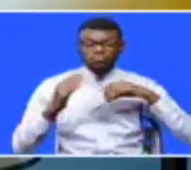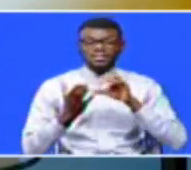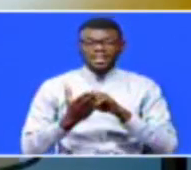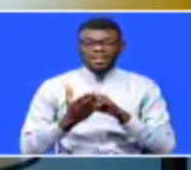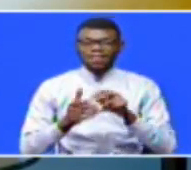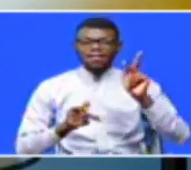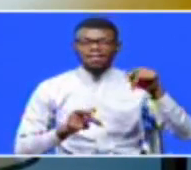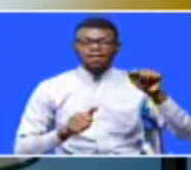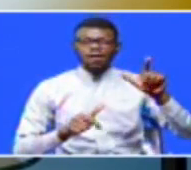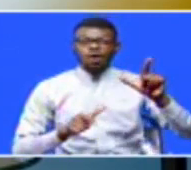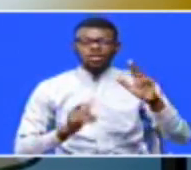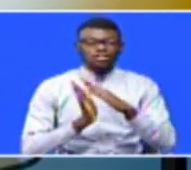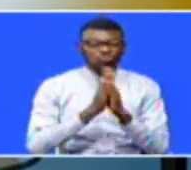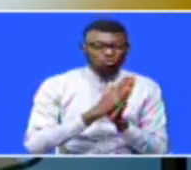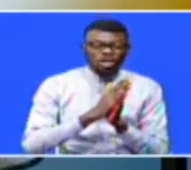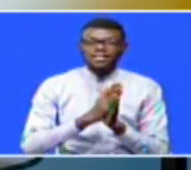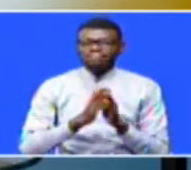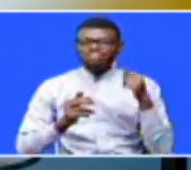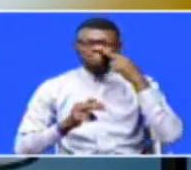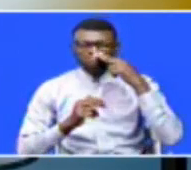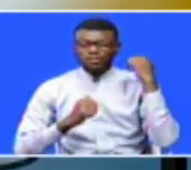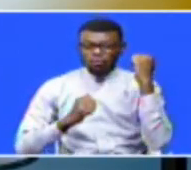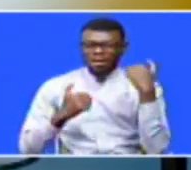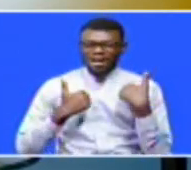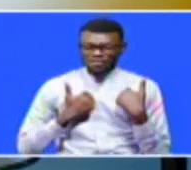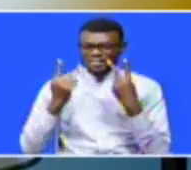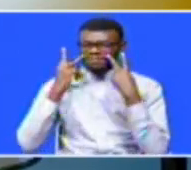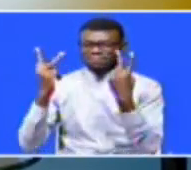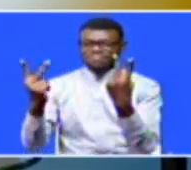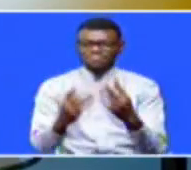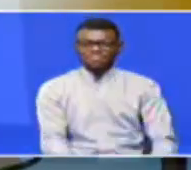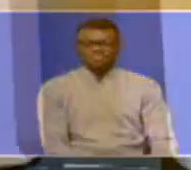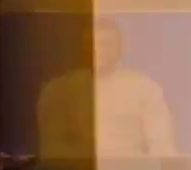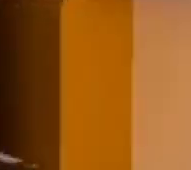matukio ya wiki yasiyokuwa ya kawaida kwenye makala ya pindayo ya Mirindimo.